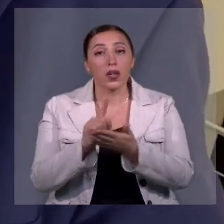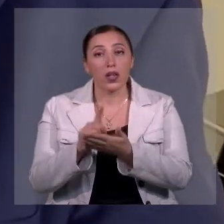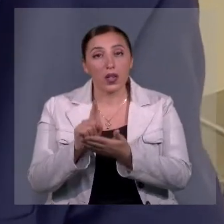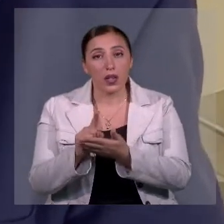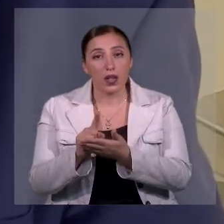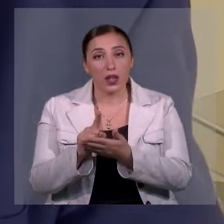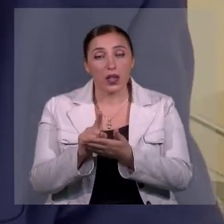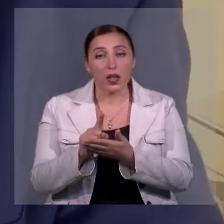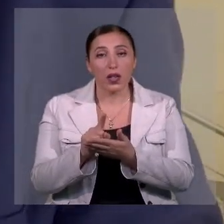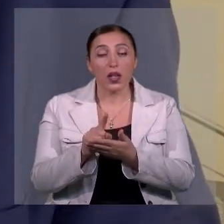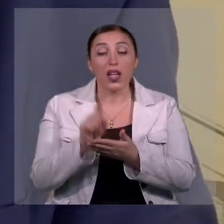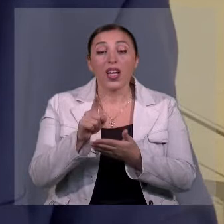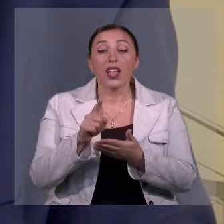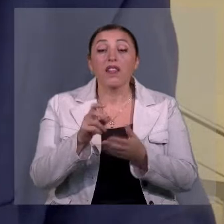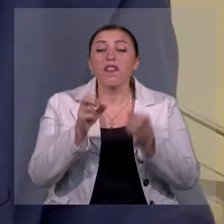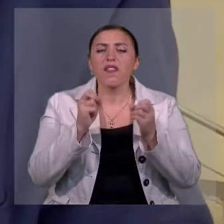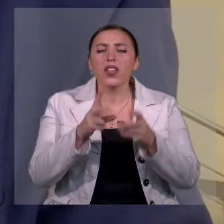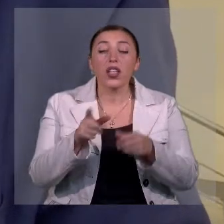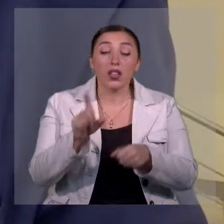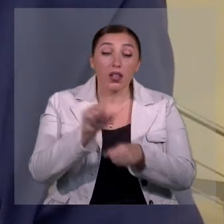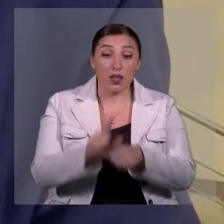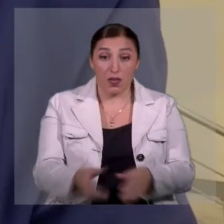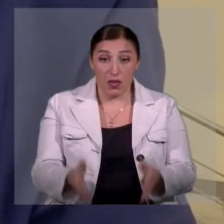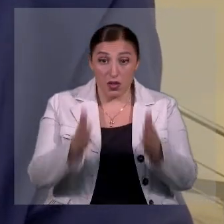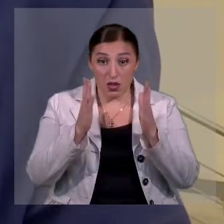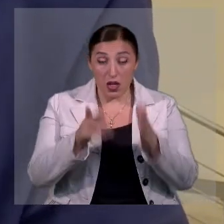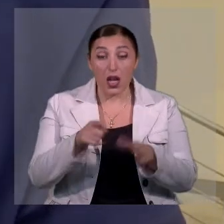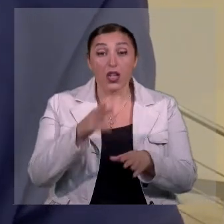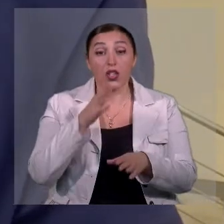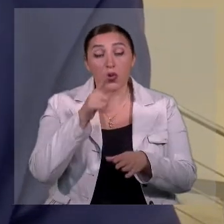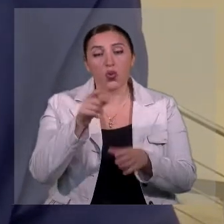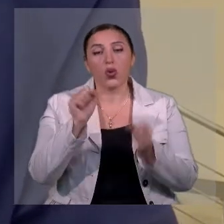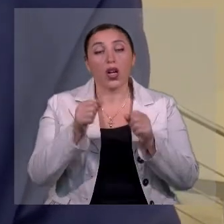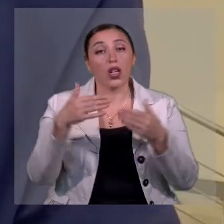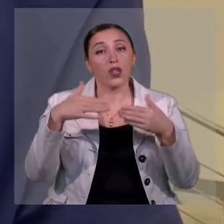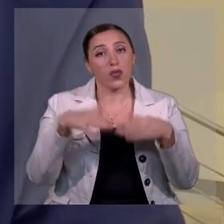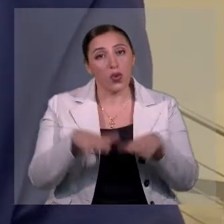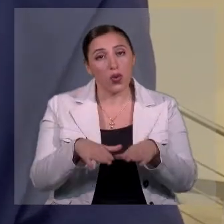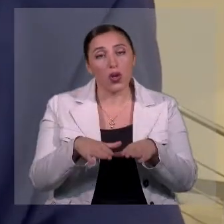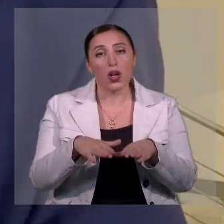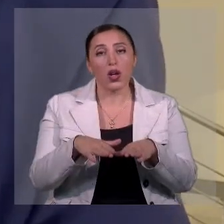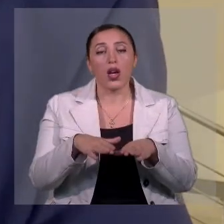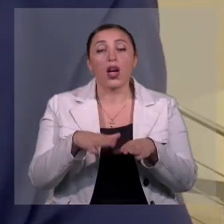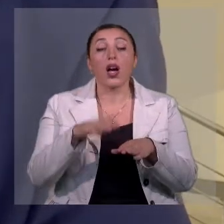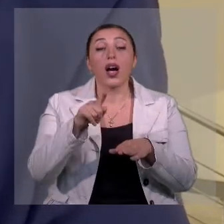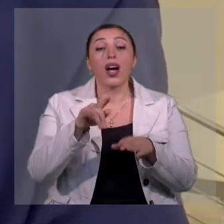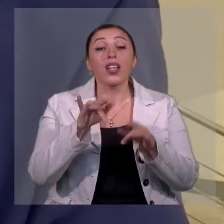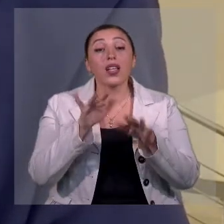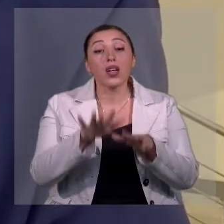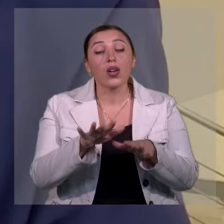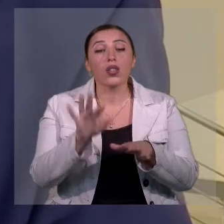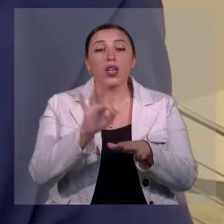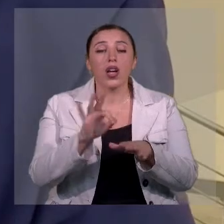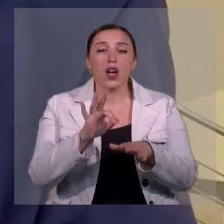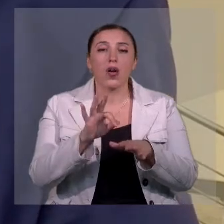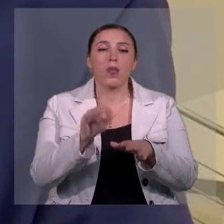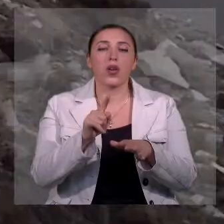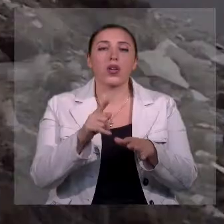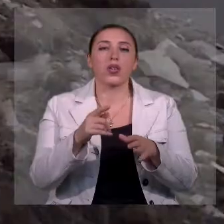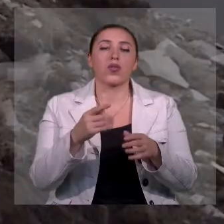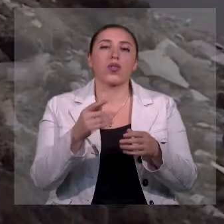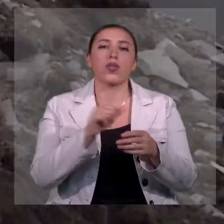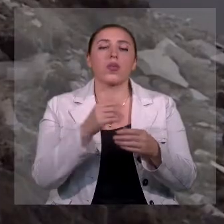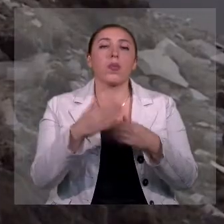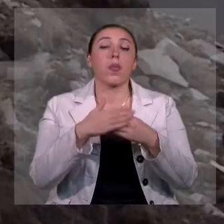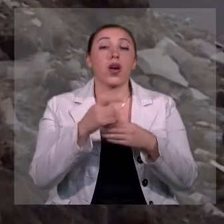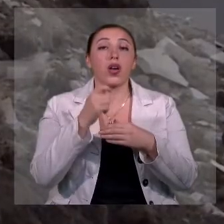կապված, եւ այդ պիկի շրջանակներում դու կարող ես որոշում կայացնել այս կամ այն առարկա քրեականացնելու կամ ապա քրեականացնելու վերաբերյալ։